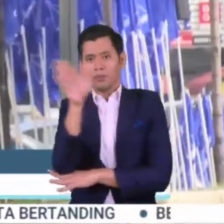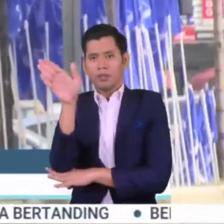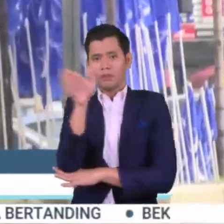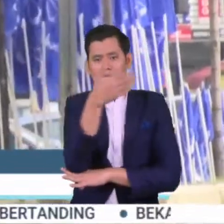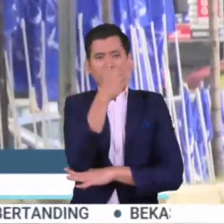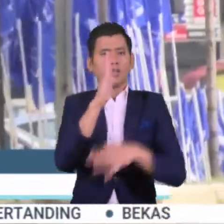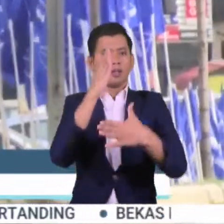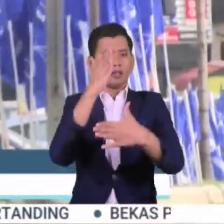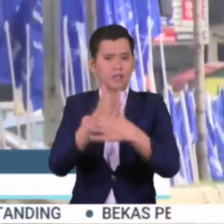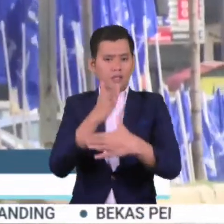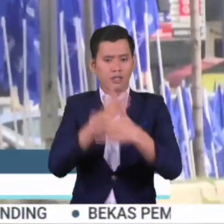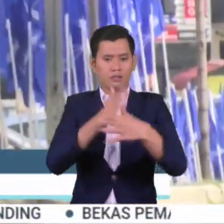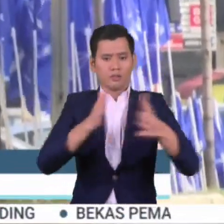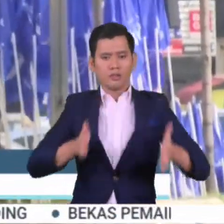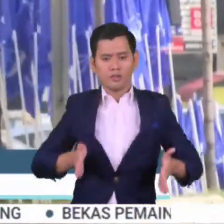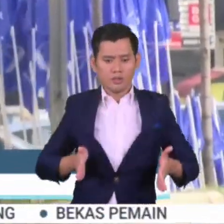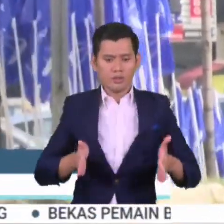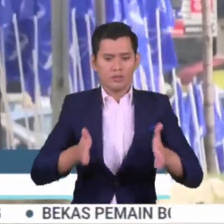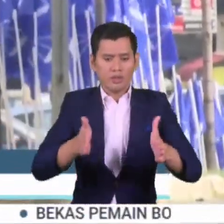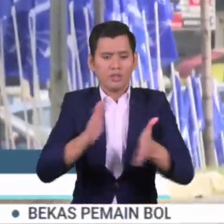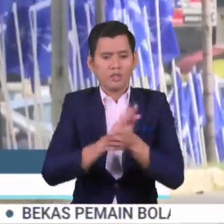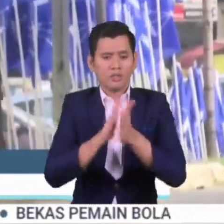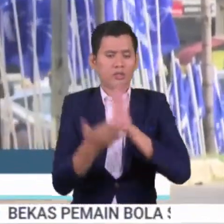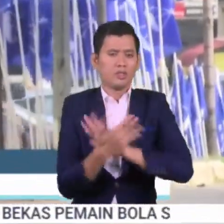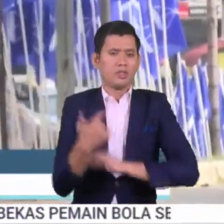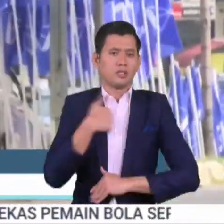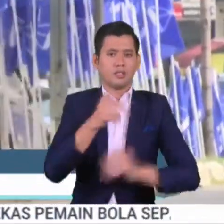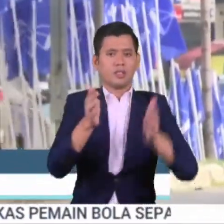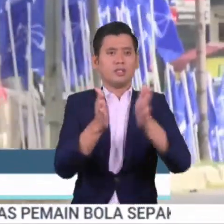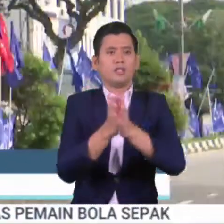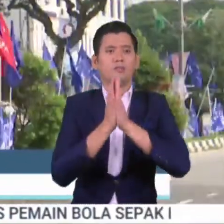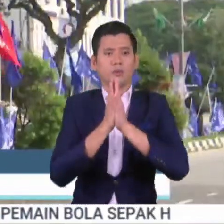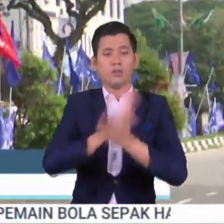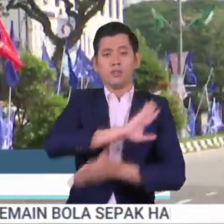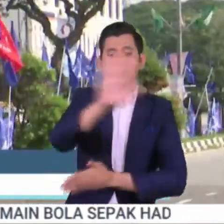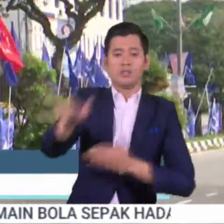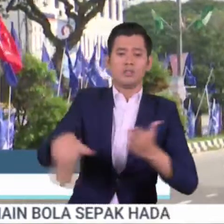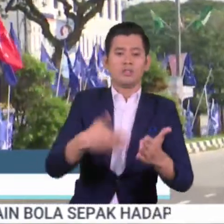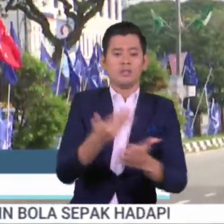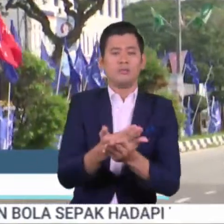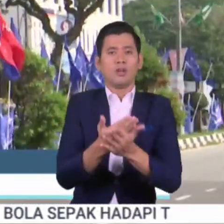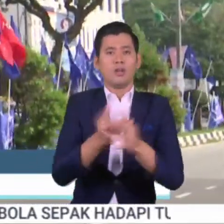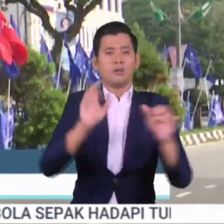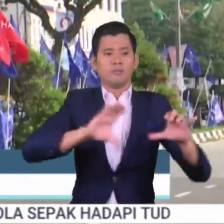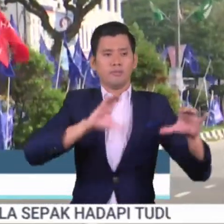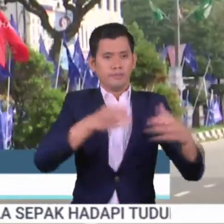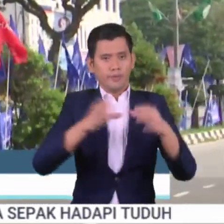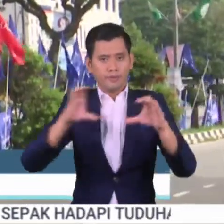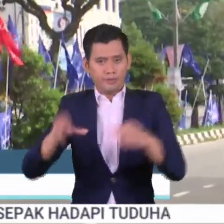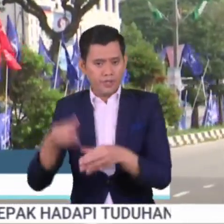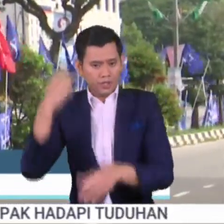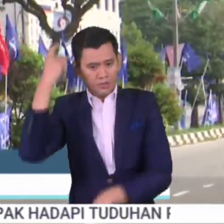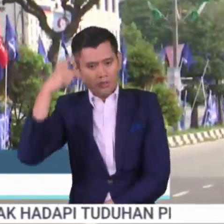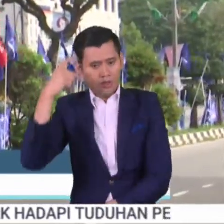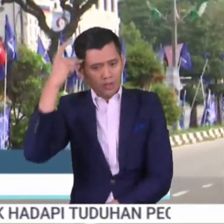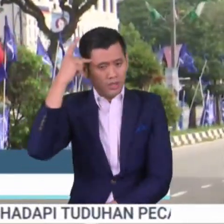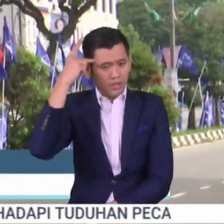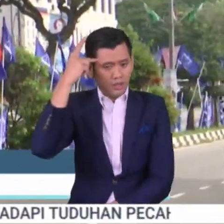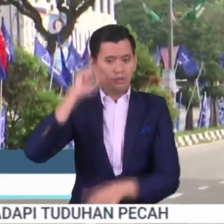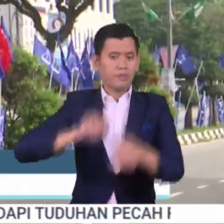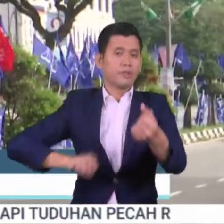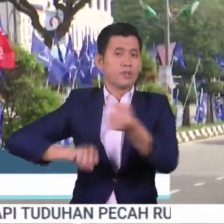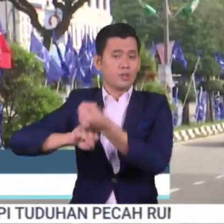pemasangan bendera yang bersimpang siur ini. Jadi kita minta kepada semua parti-parti, calon-calon,